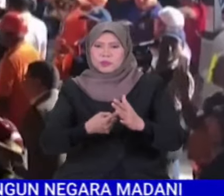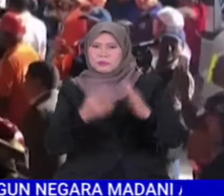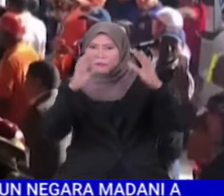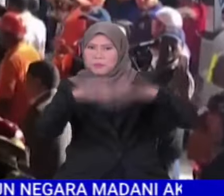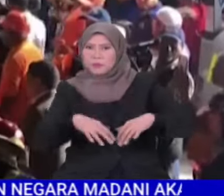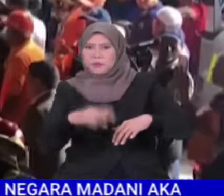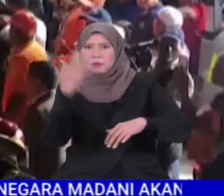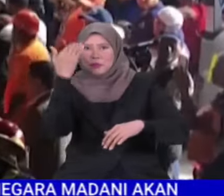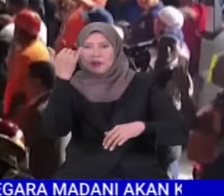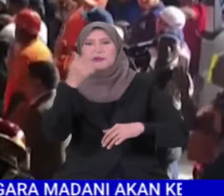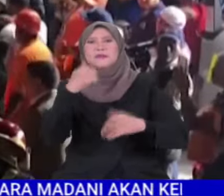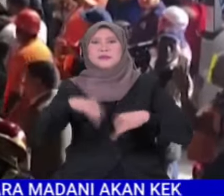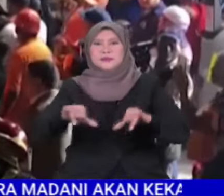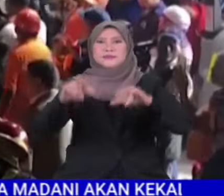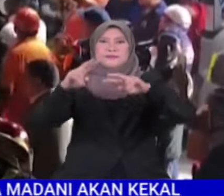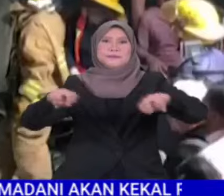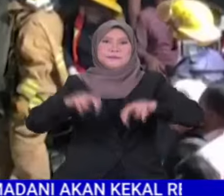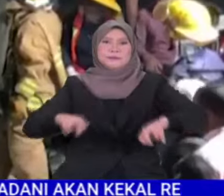siasatan.